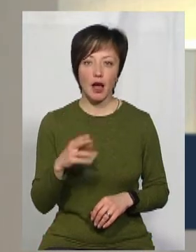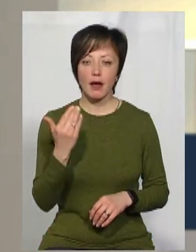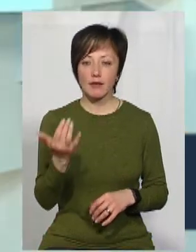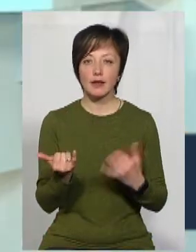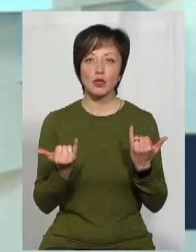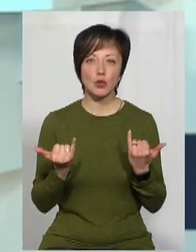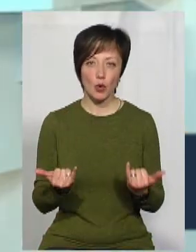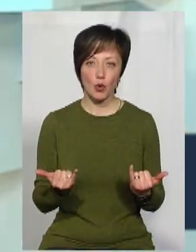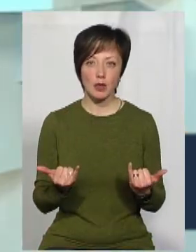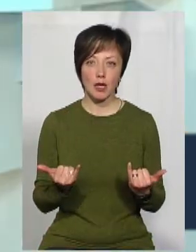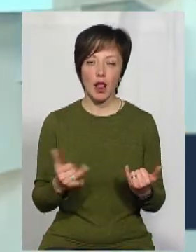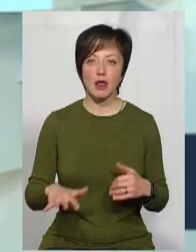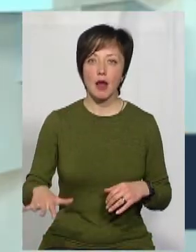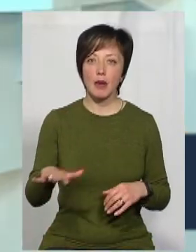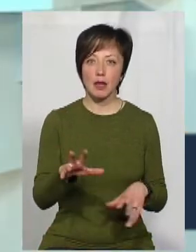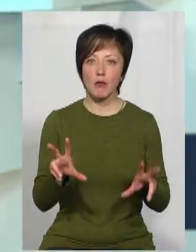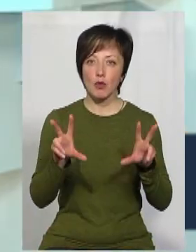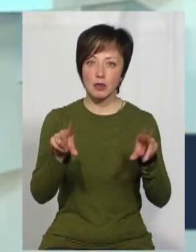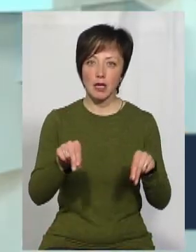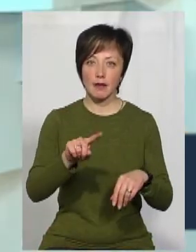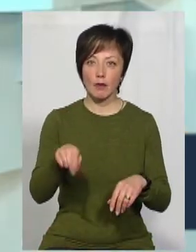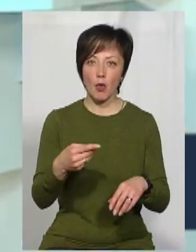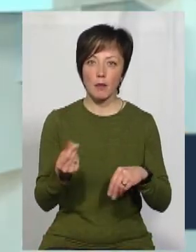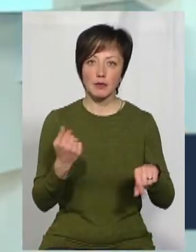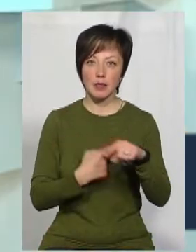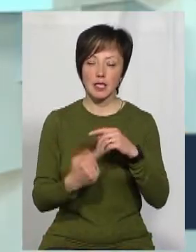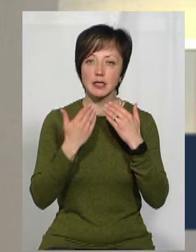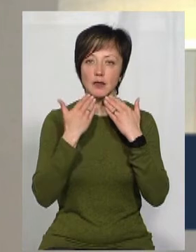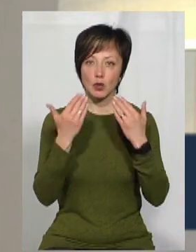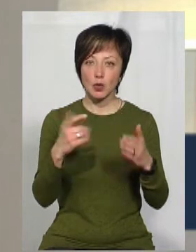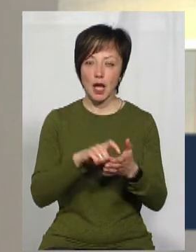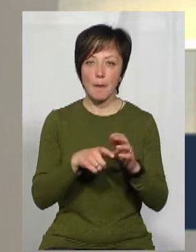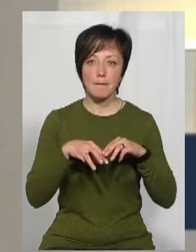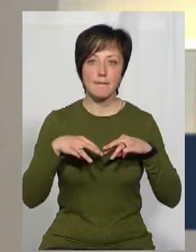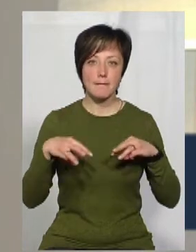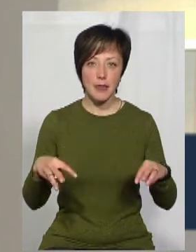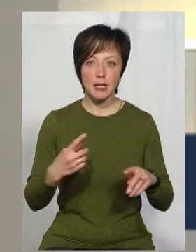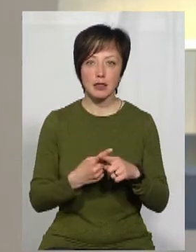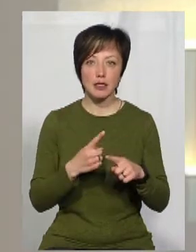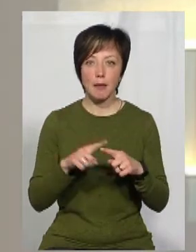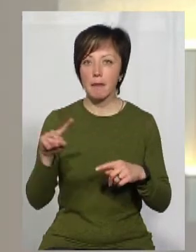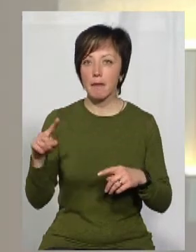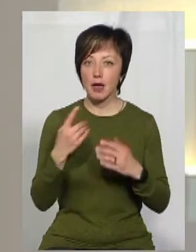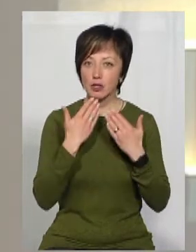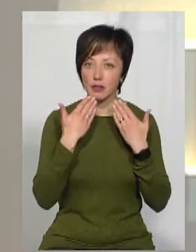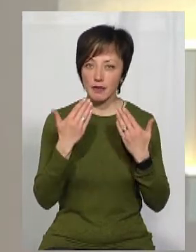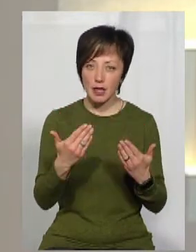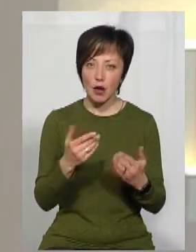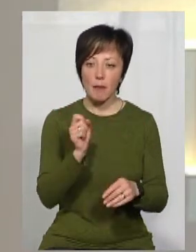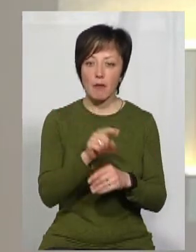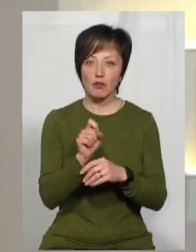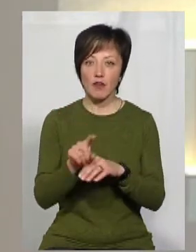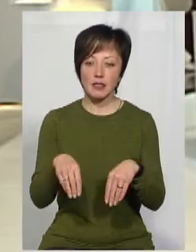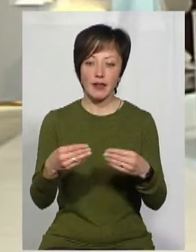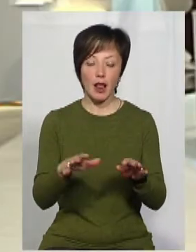ви сьогодні на Майдані пообіцяли на вимогу підприємців звернутися до Кабміну, і це, зауважу, не перше звернення, так, щоб